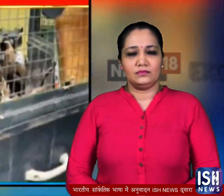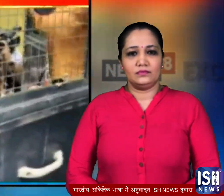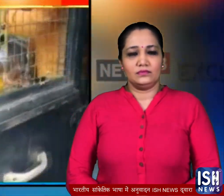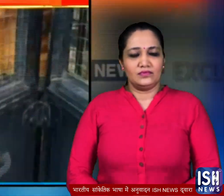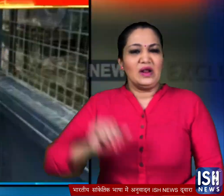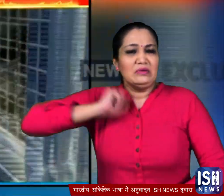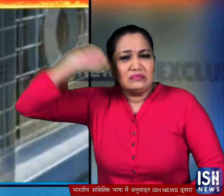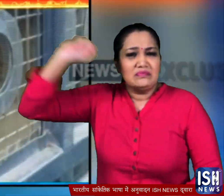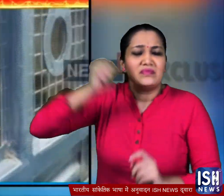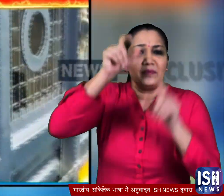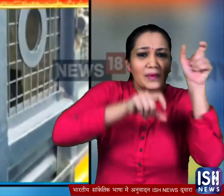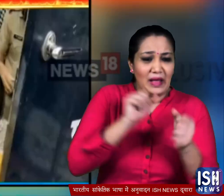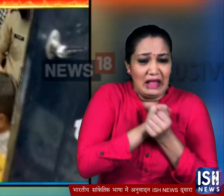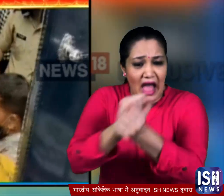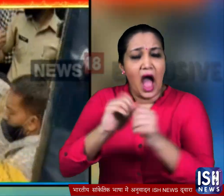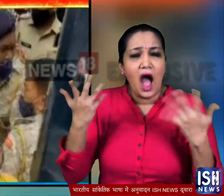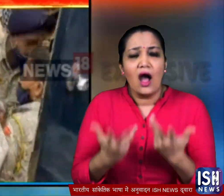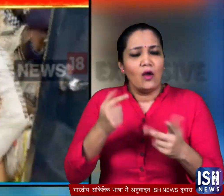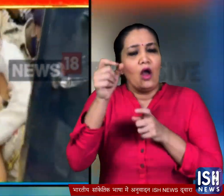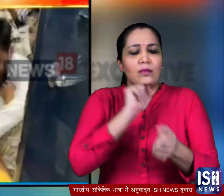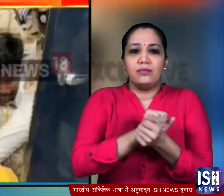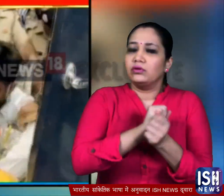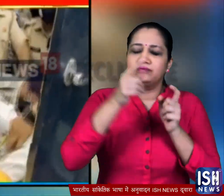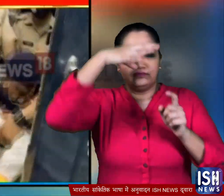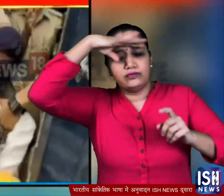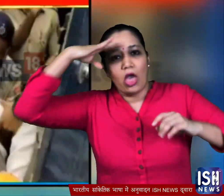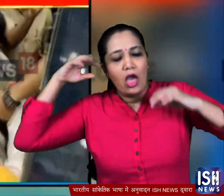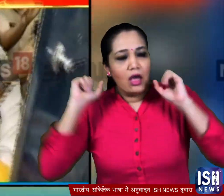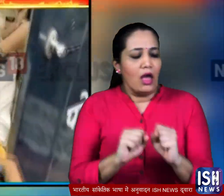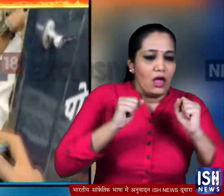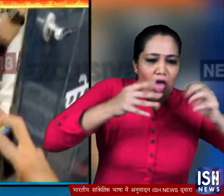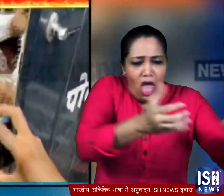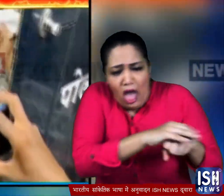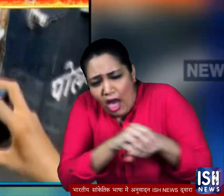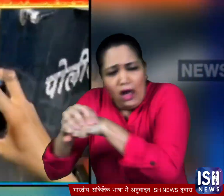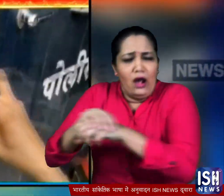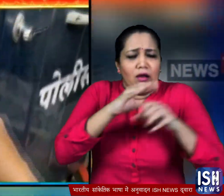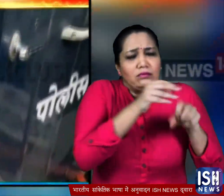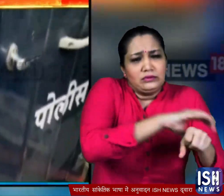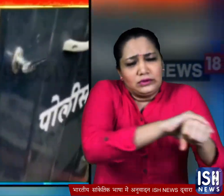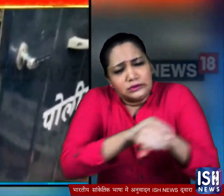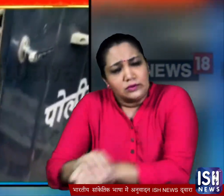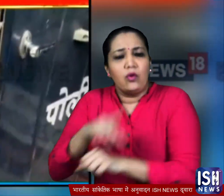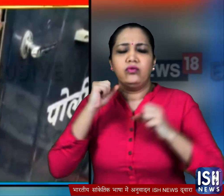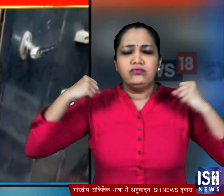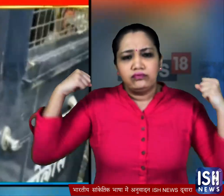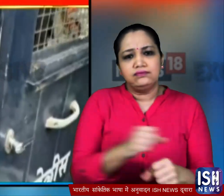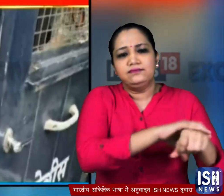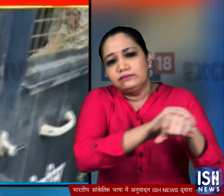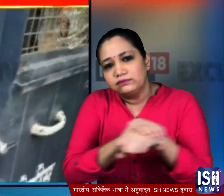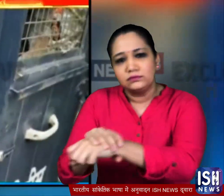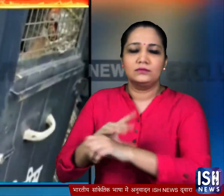नारे लगाने वाले इन लोगों को हिरासत में लेते समय पुलिस वालों के पसीने छूट गए। उन्हें एक एक कार्यकर्ता को अपनी गाड़ी में बैठाने के लिए खूब मेहनत करनी